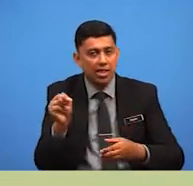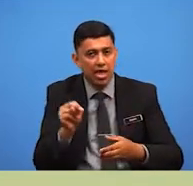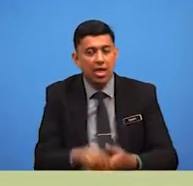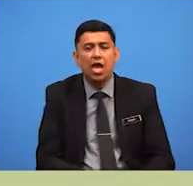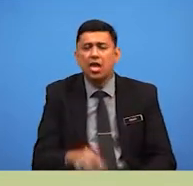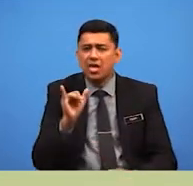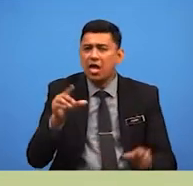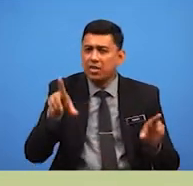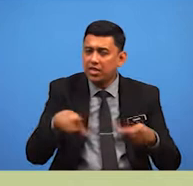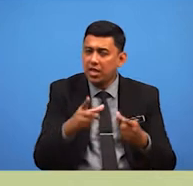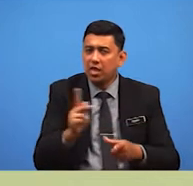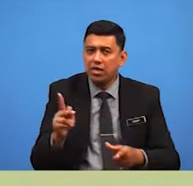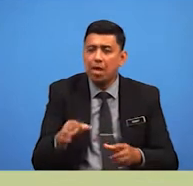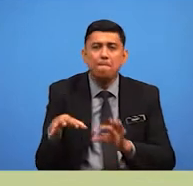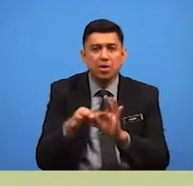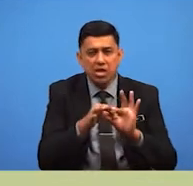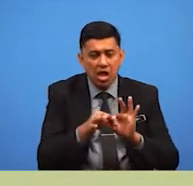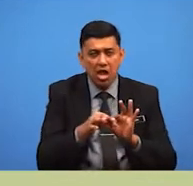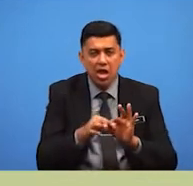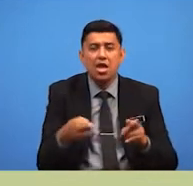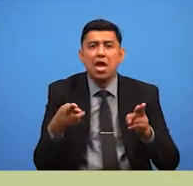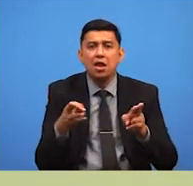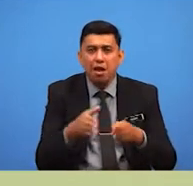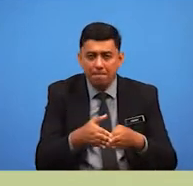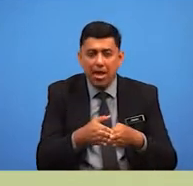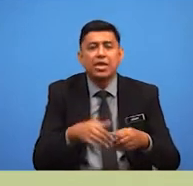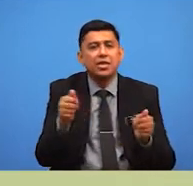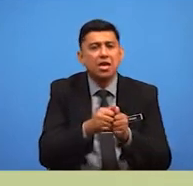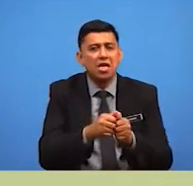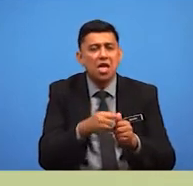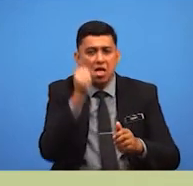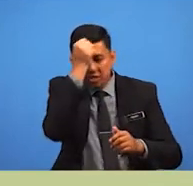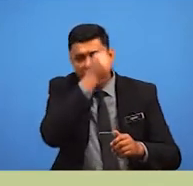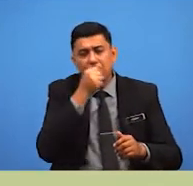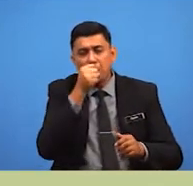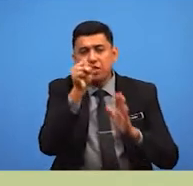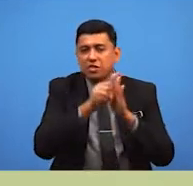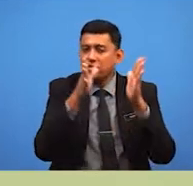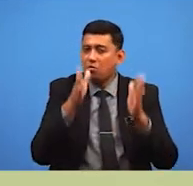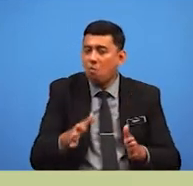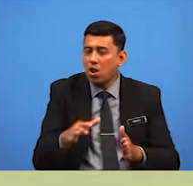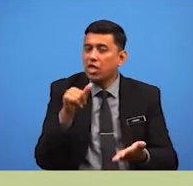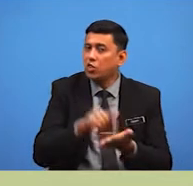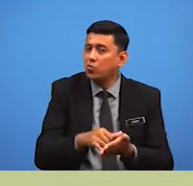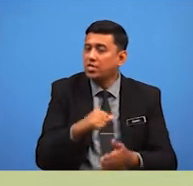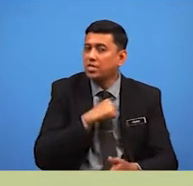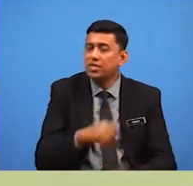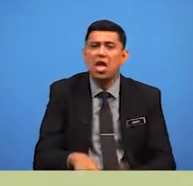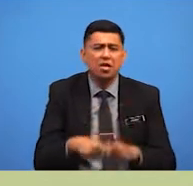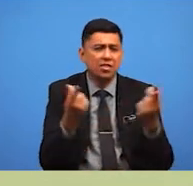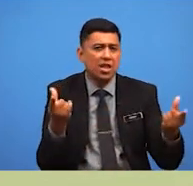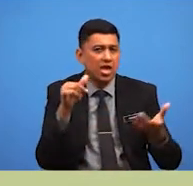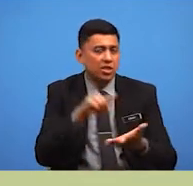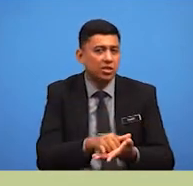yang dilakukan berkait rapat dengan sifat seseorang itu sendiri. Selain